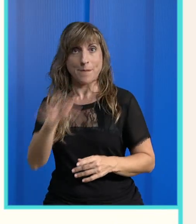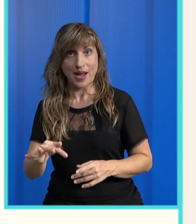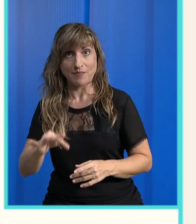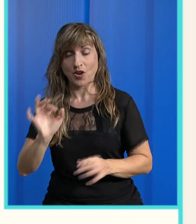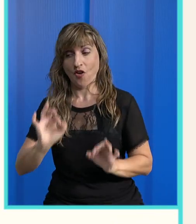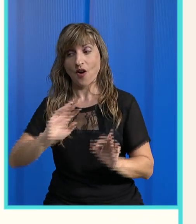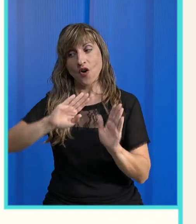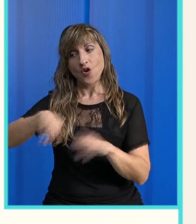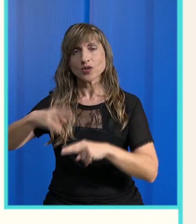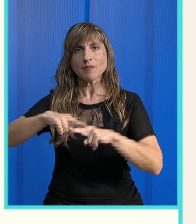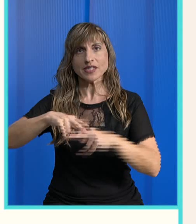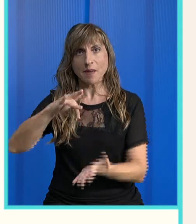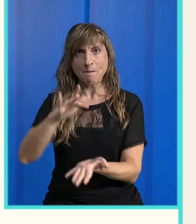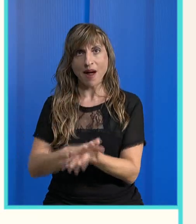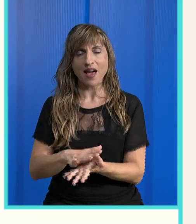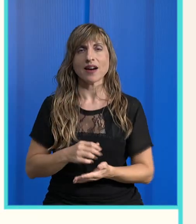l'últim festival de Màlaga.